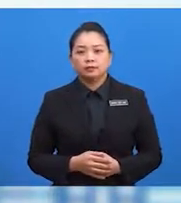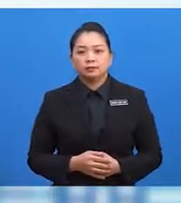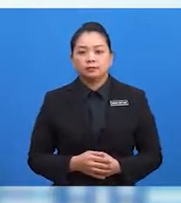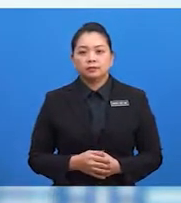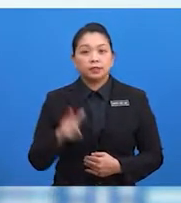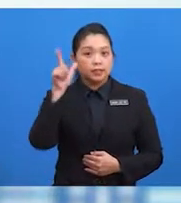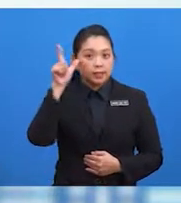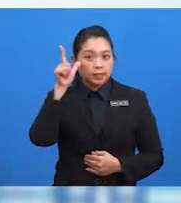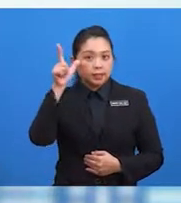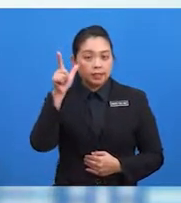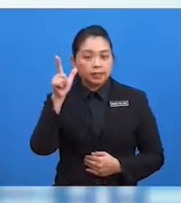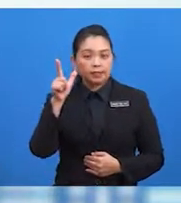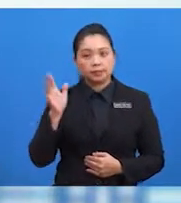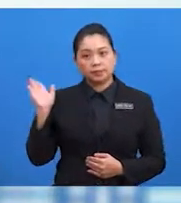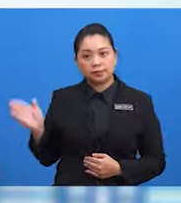Kita lihat gambar kedua pula.